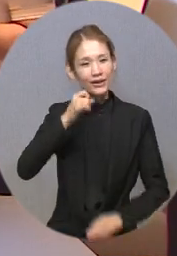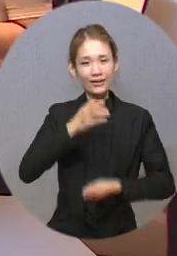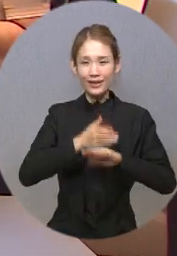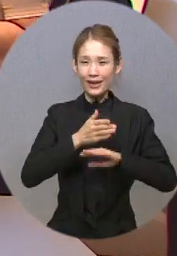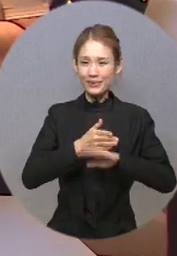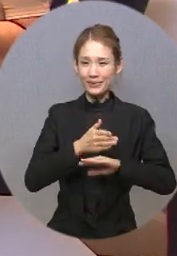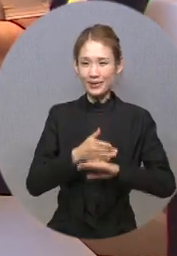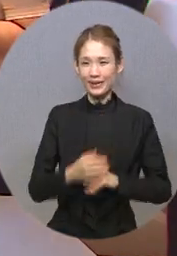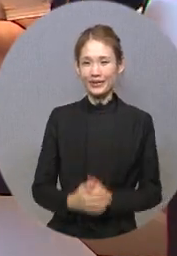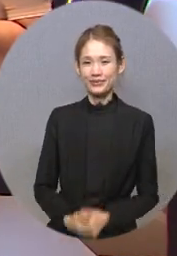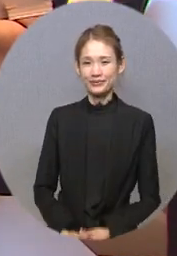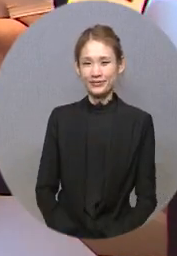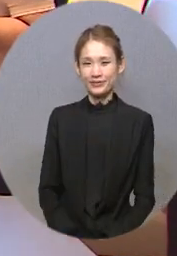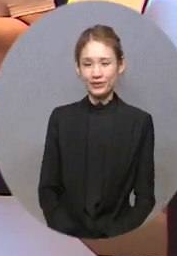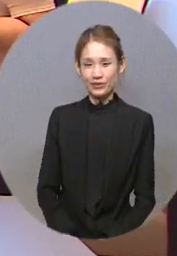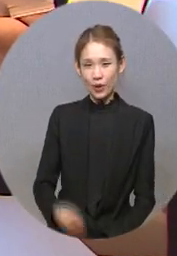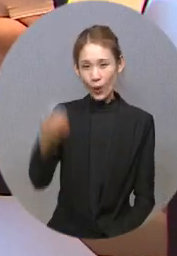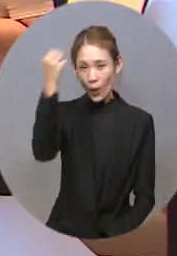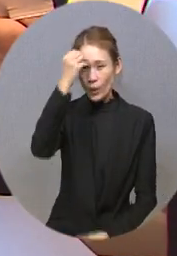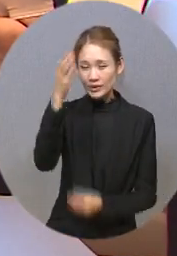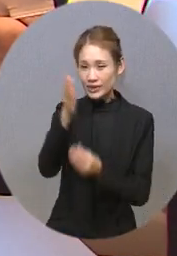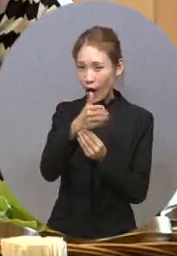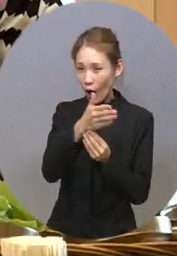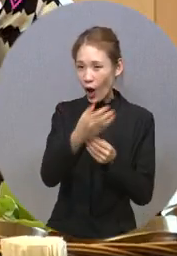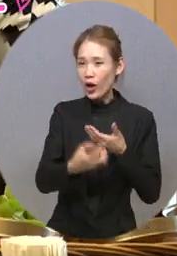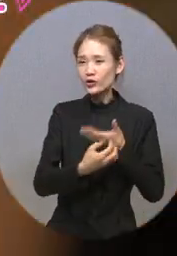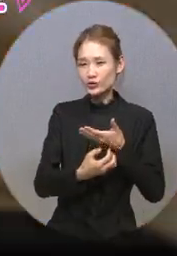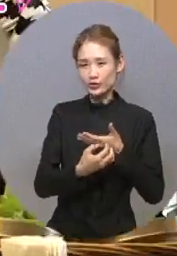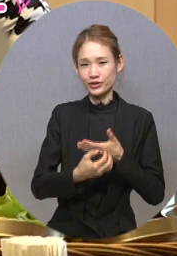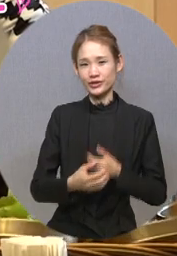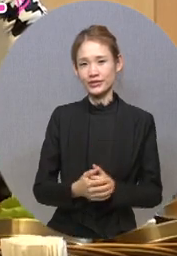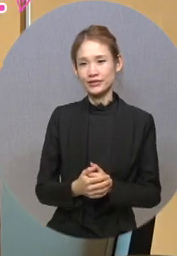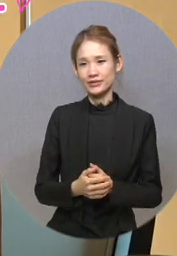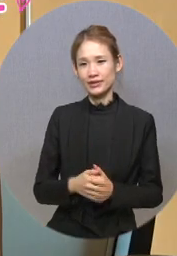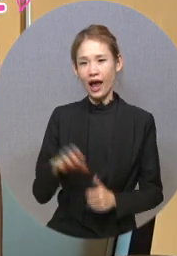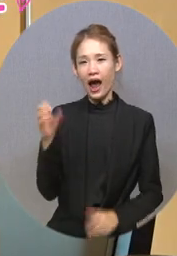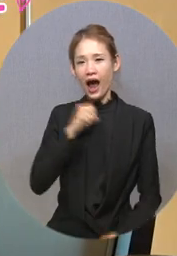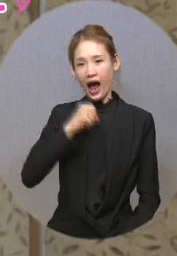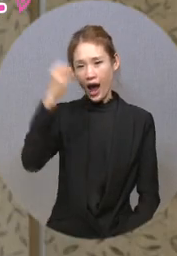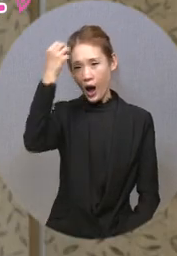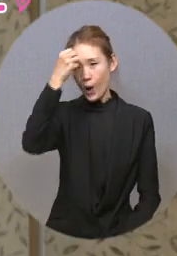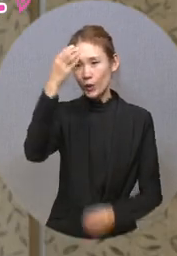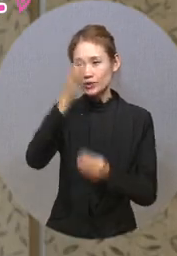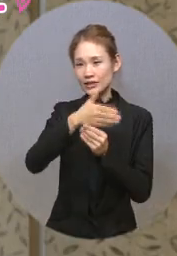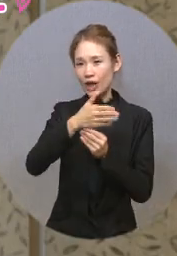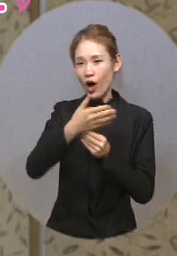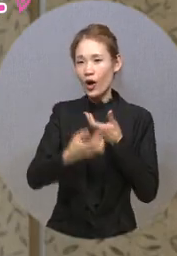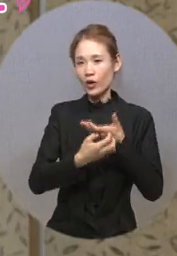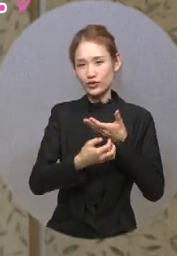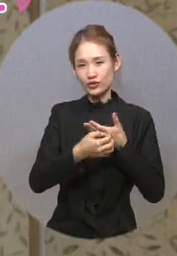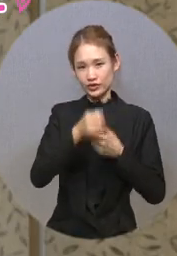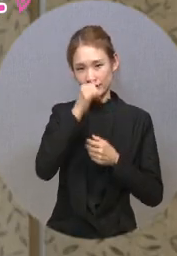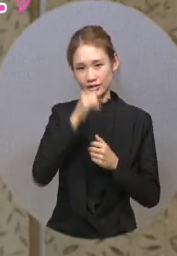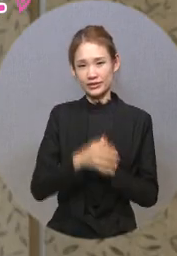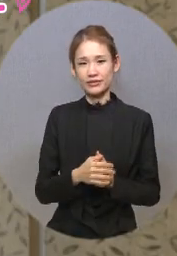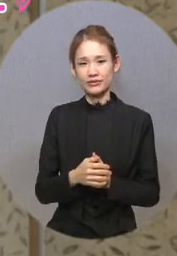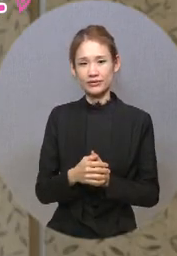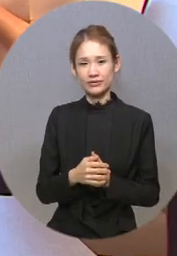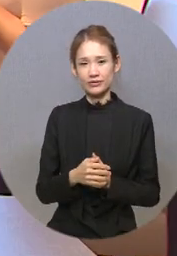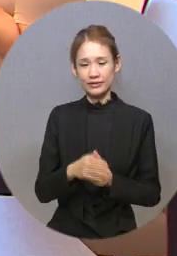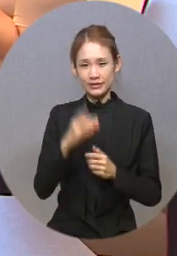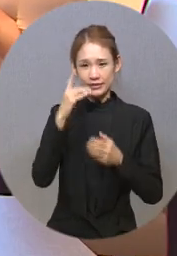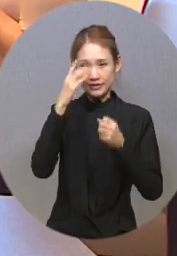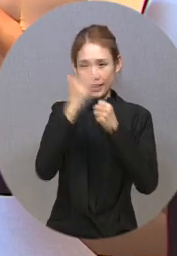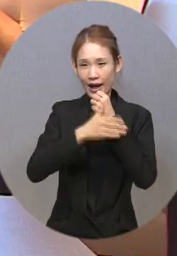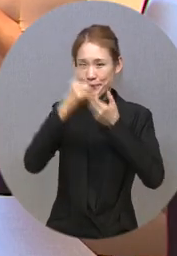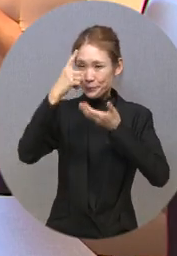고등어구이. 네. 고등어구이. 우와. 너무 맛있더라고. 고등어구이도 있어. 사진을 찍게 되네. 진짜 찍게 되네.